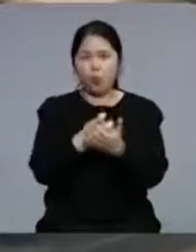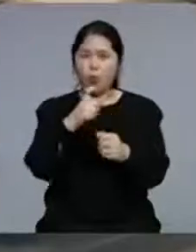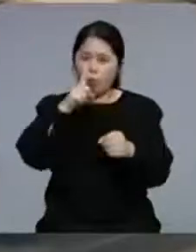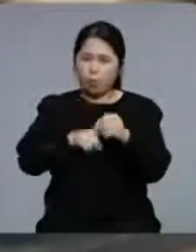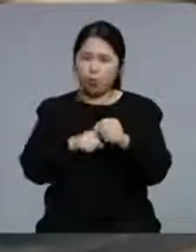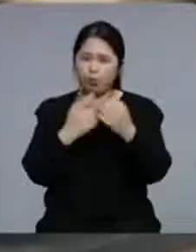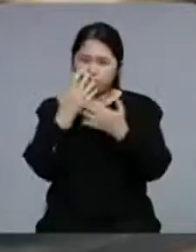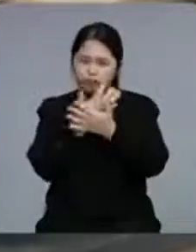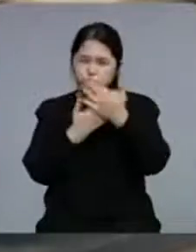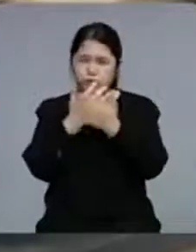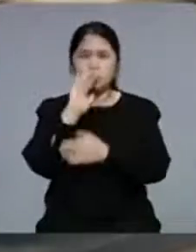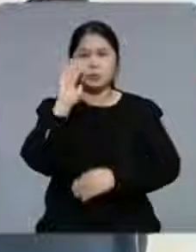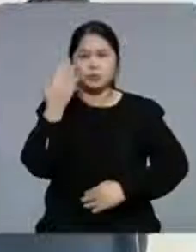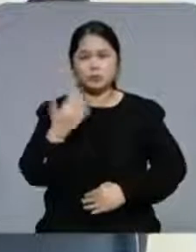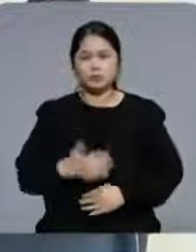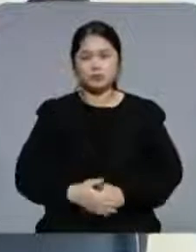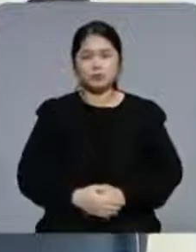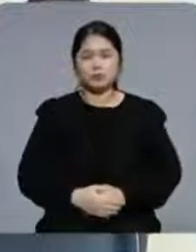기자입니다.